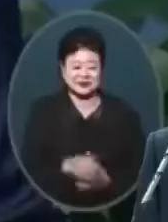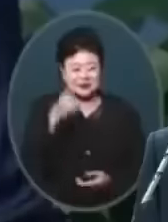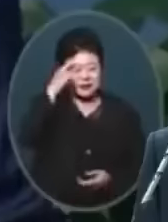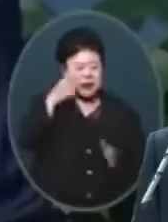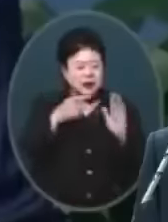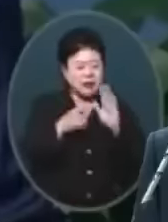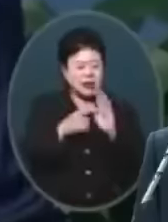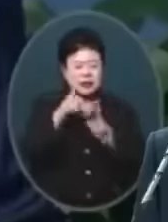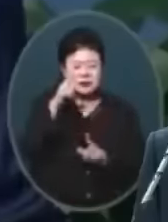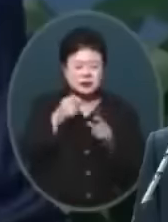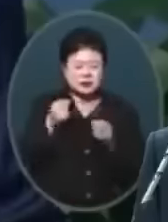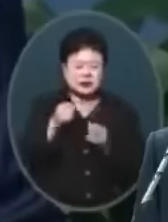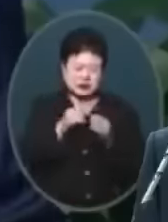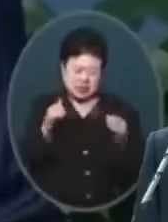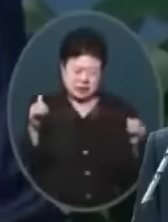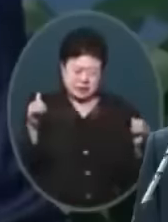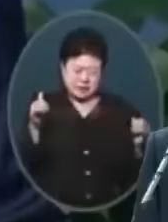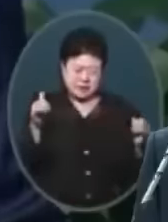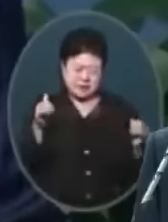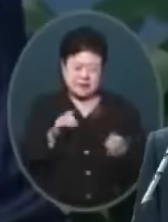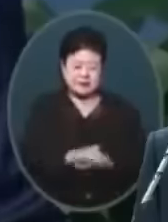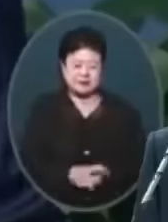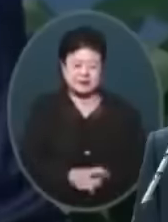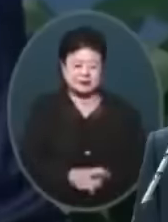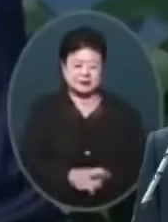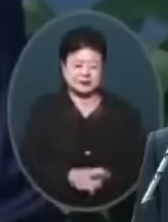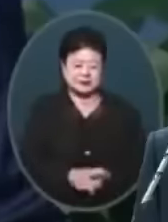부정적인 자화상을 가진 사람은